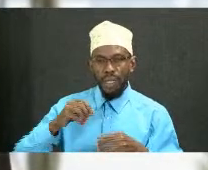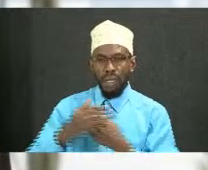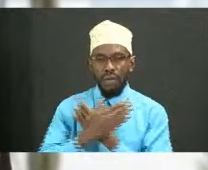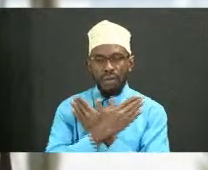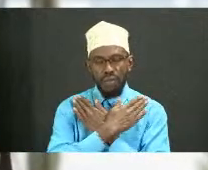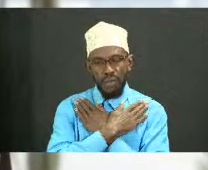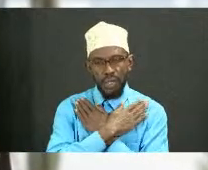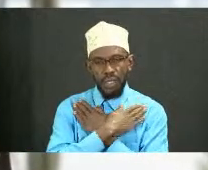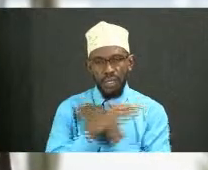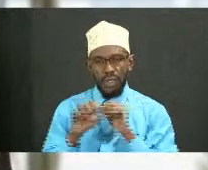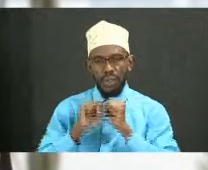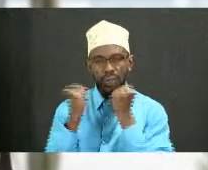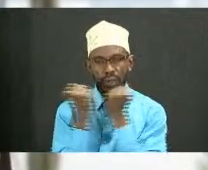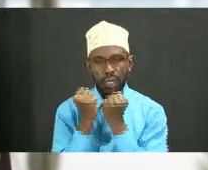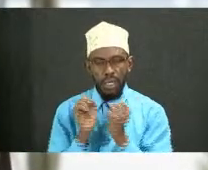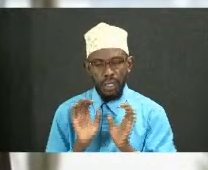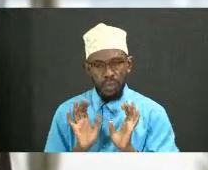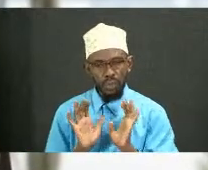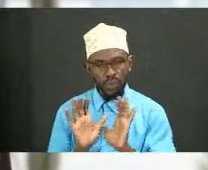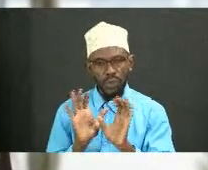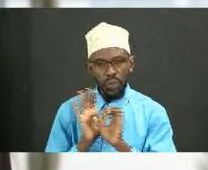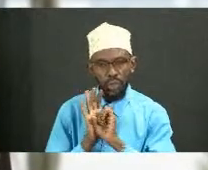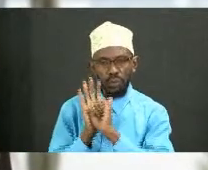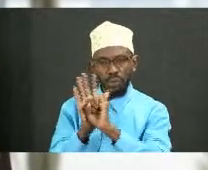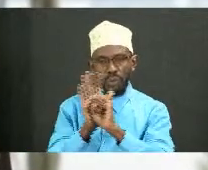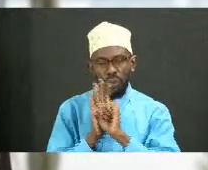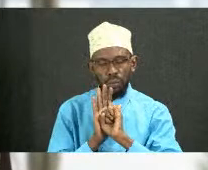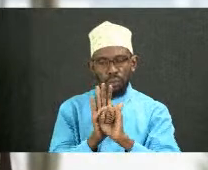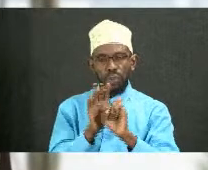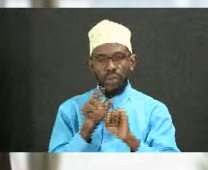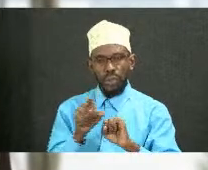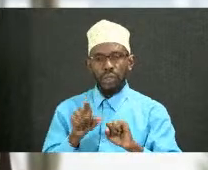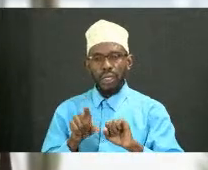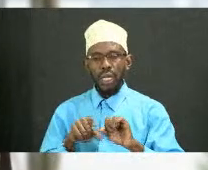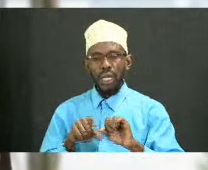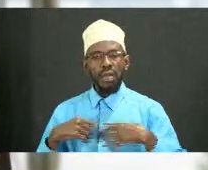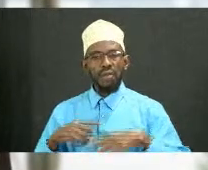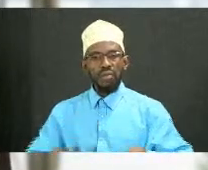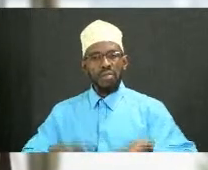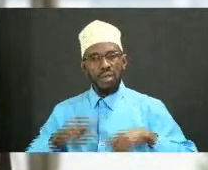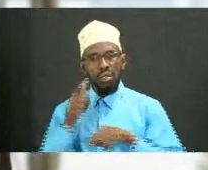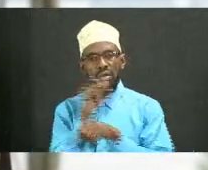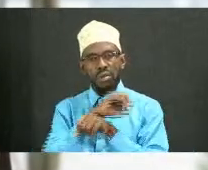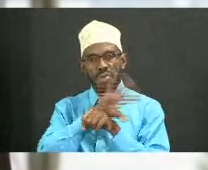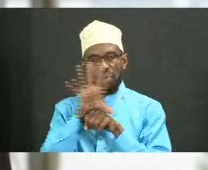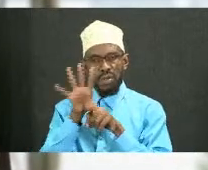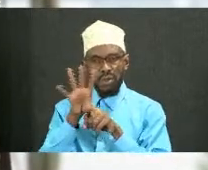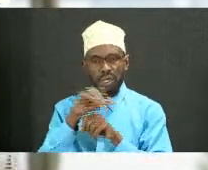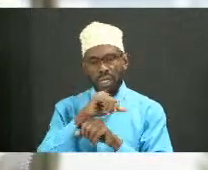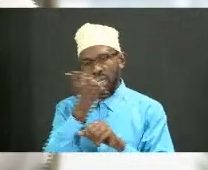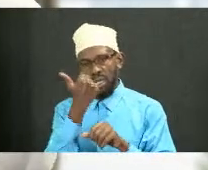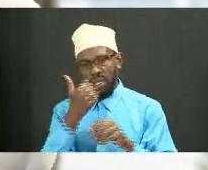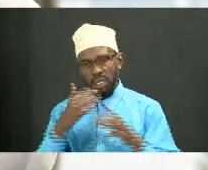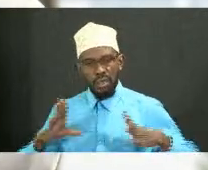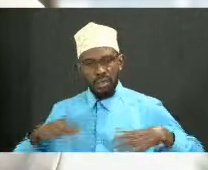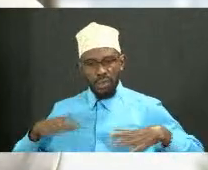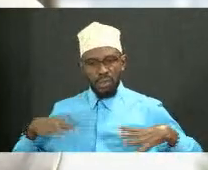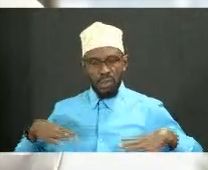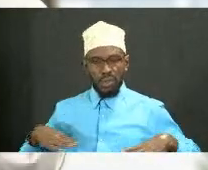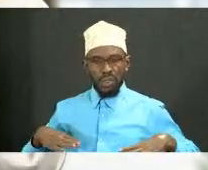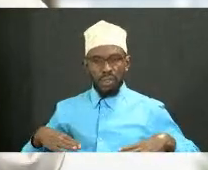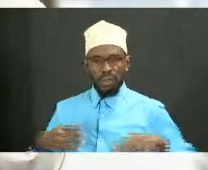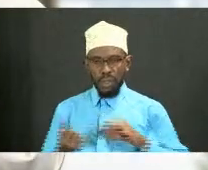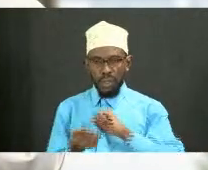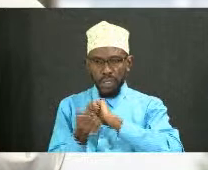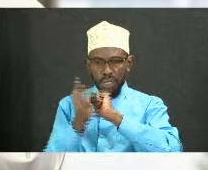marafiki kukuhimiza na kukusukuma wewe uishi kama Hollywood ama kama sinema au kama watu wengine, lazima